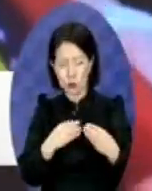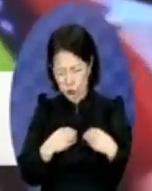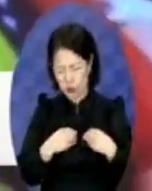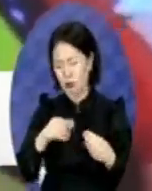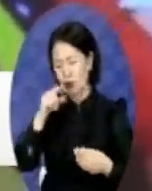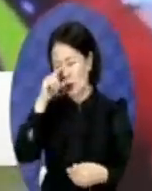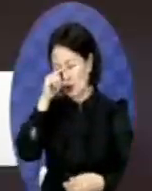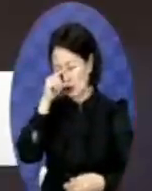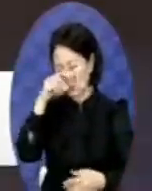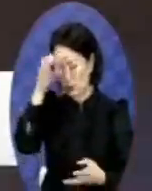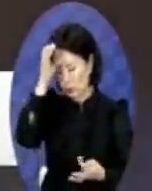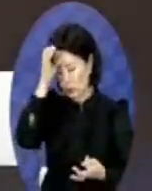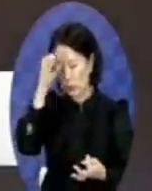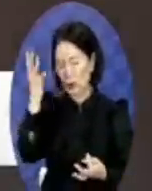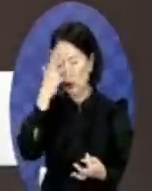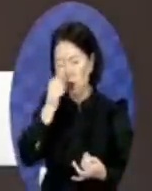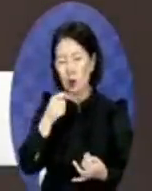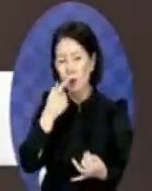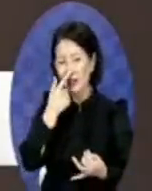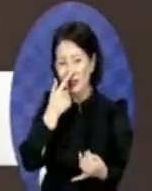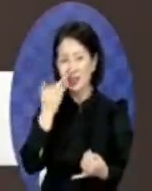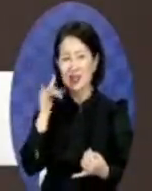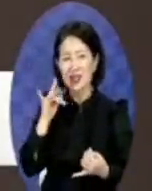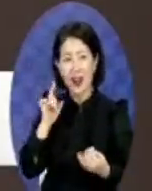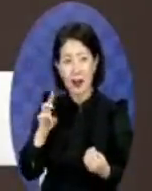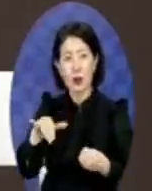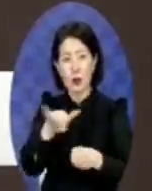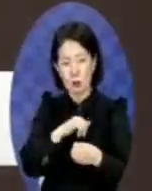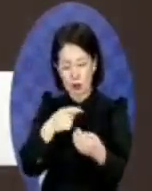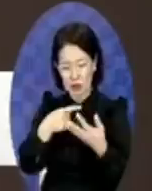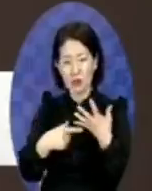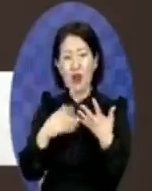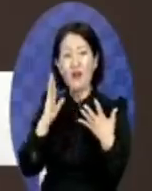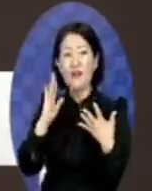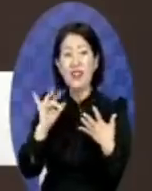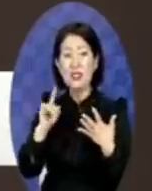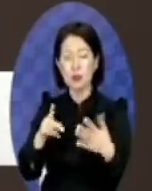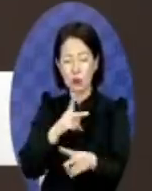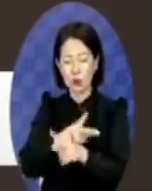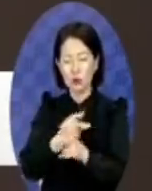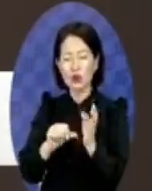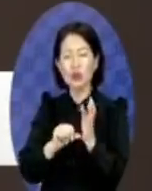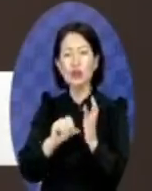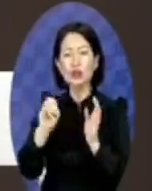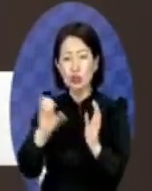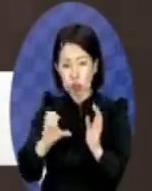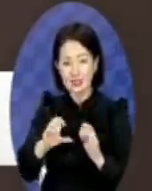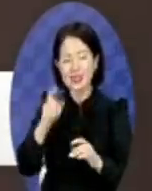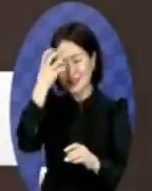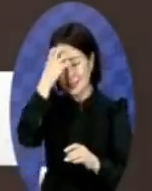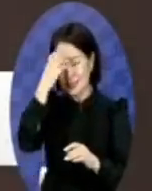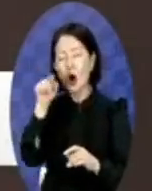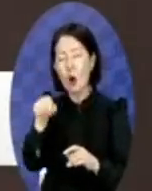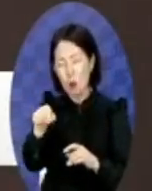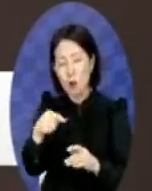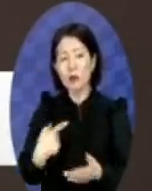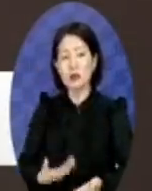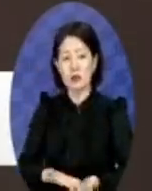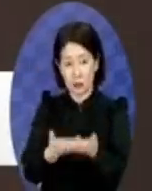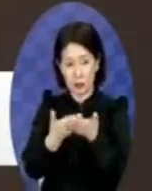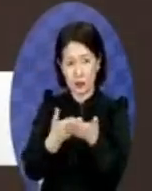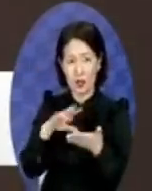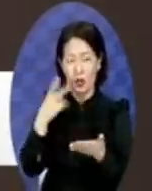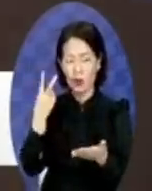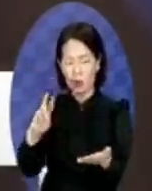Оросын холбооны улс Турк, Куб, Хятад, Иран зэрэг улс орнуудын хувьд Венесуэлийн хууль ёсны засгийн газрыг дэмжиж байна. За нэгдсэн үндэсний байгууллагын